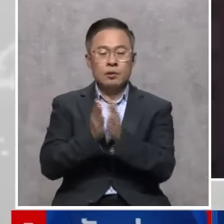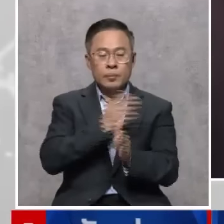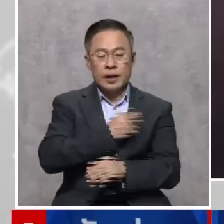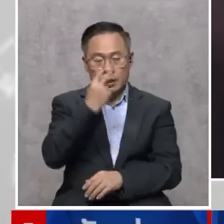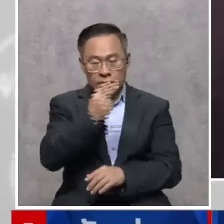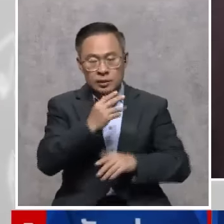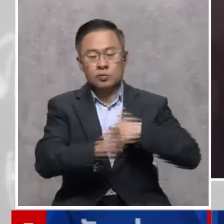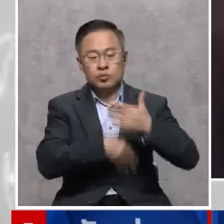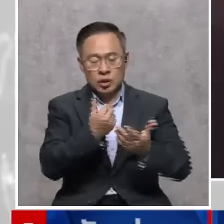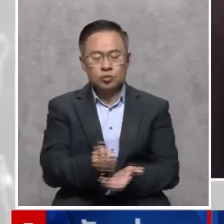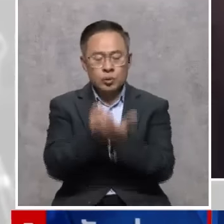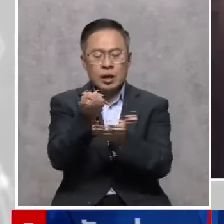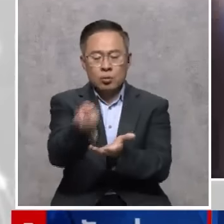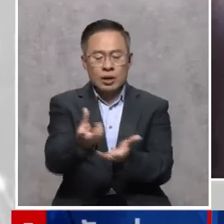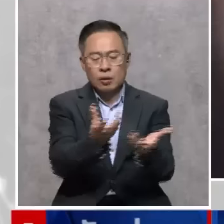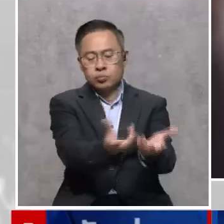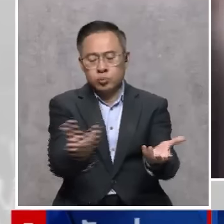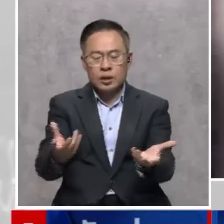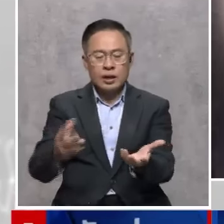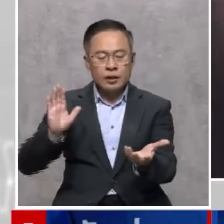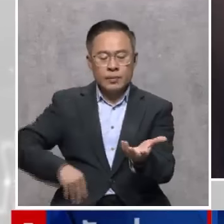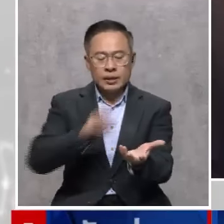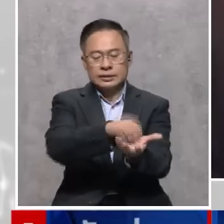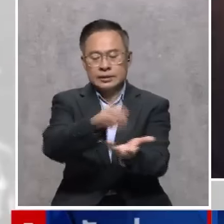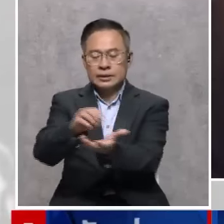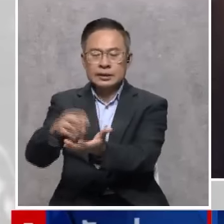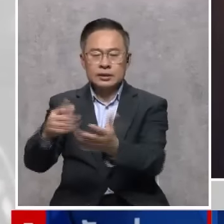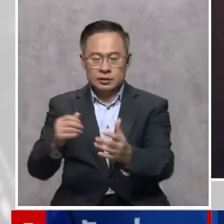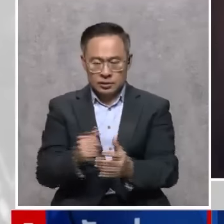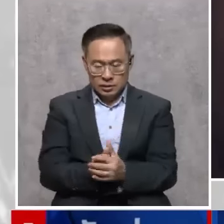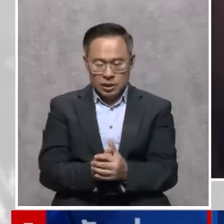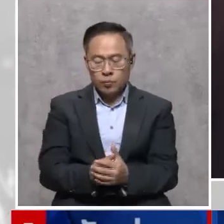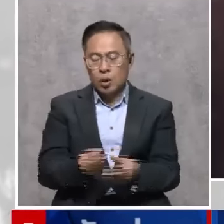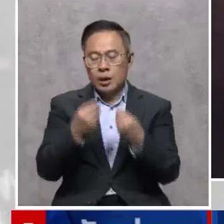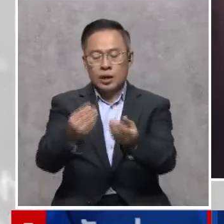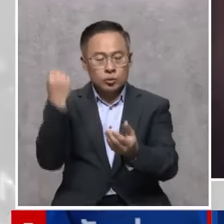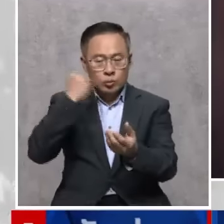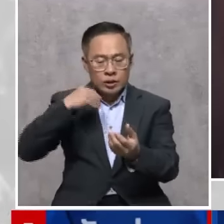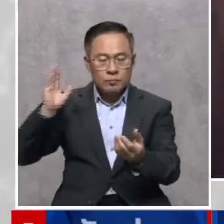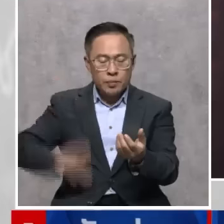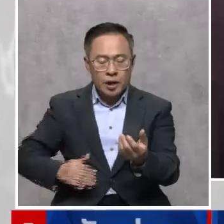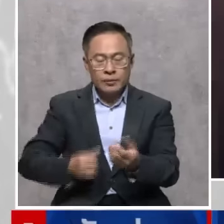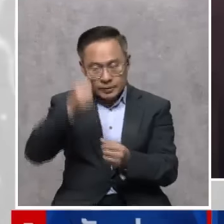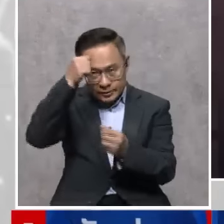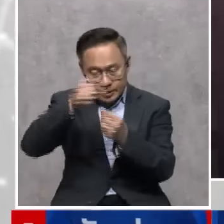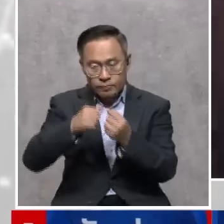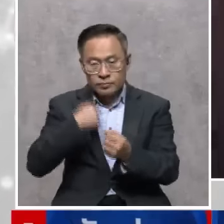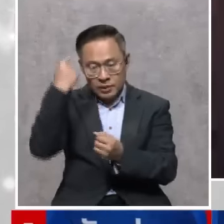ก็ให้ข้าวให้น้ำอย่างที่เห็นเนี่ยทีนี้หมาเนี่ยถ้าใครให้ข้าวให้น้ำกินน่ะ